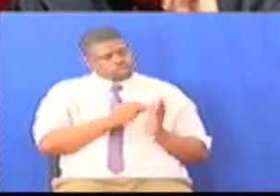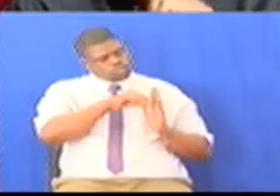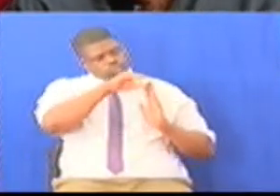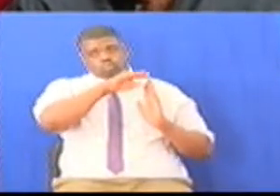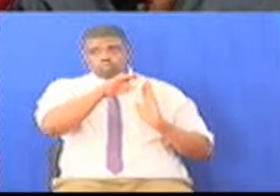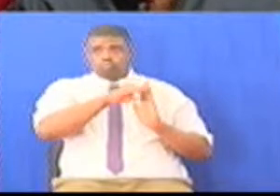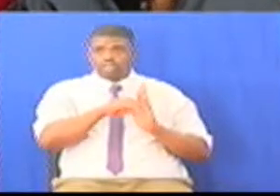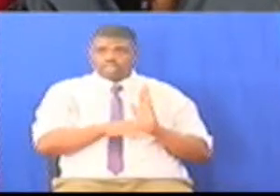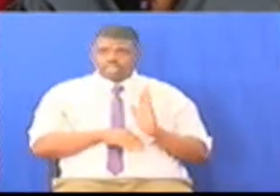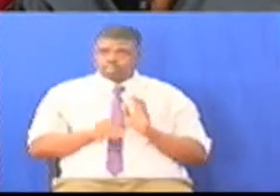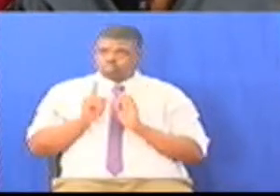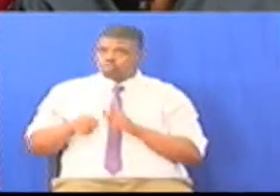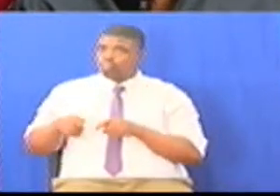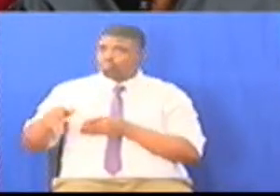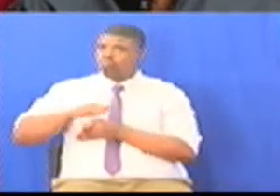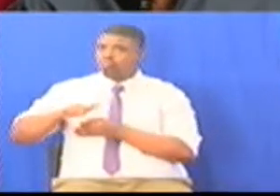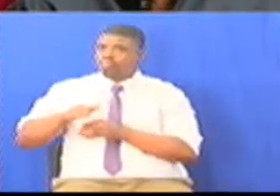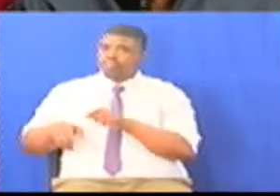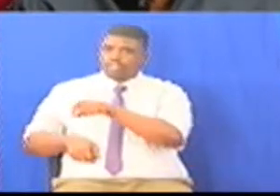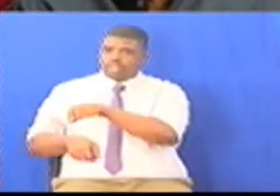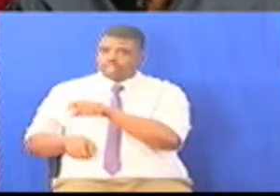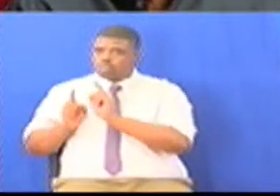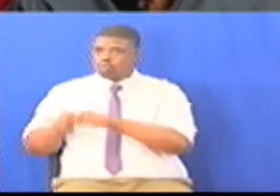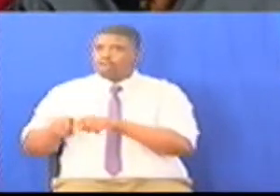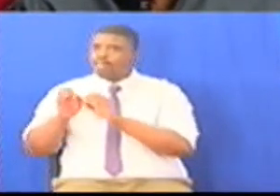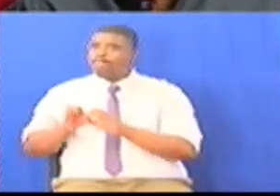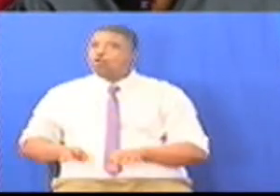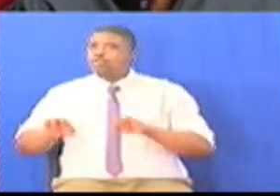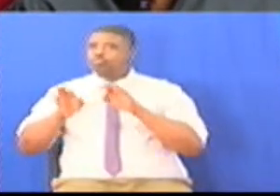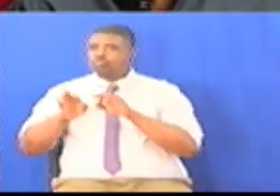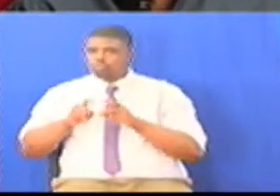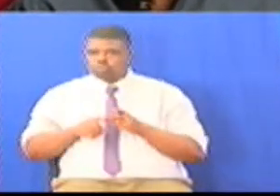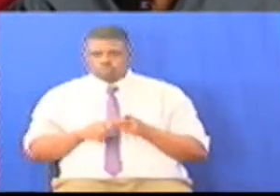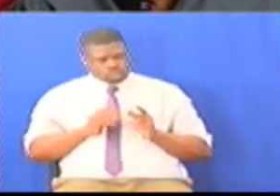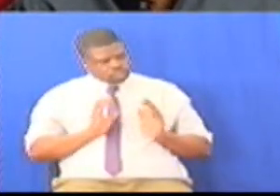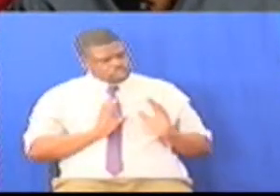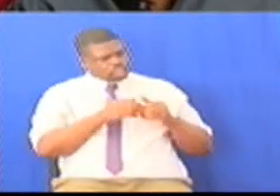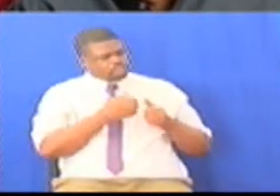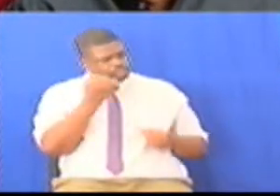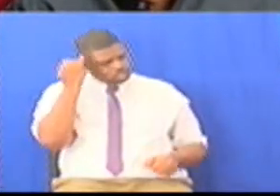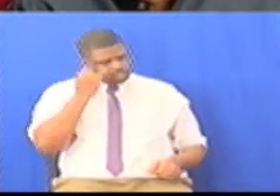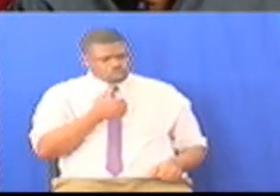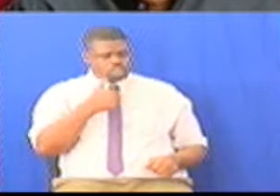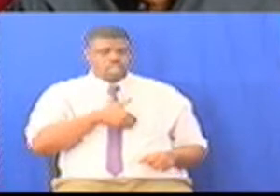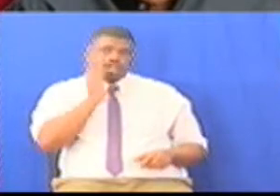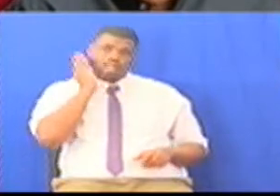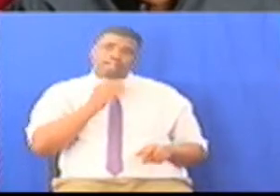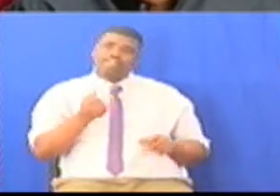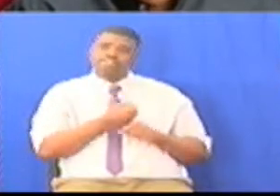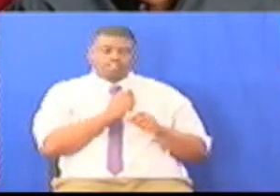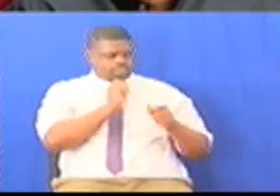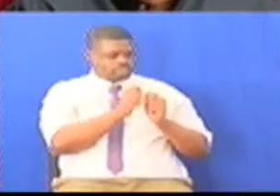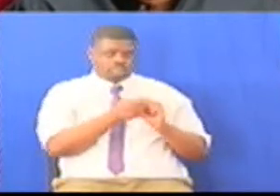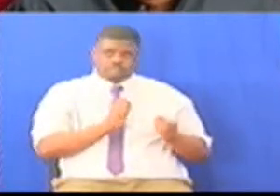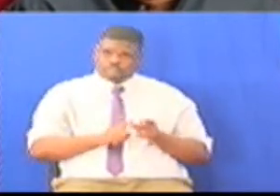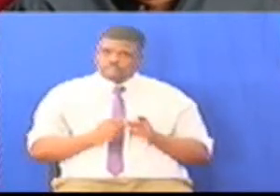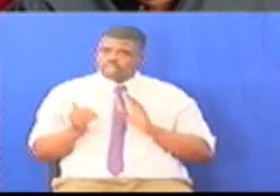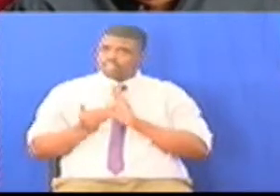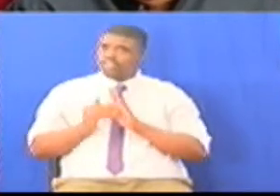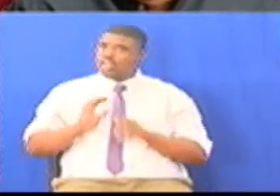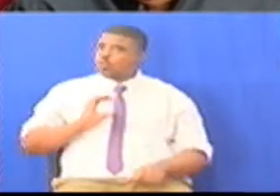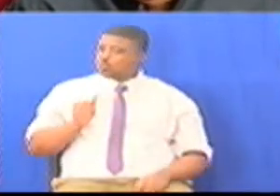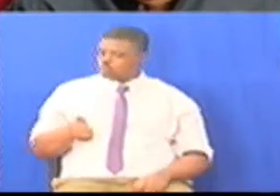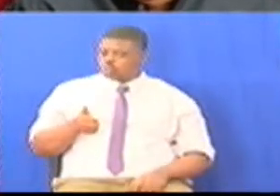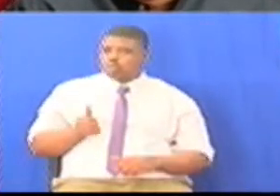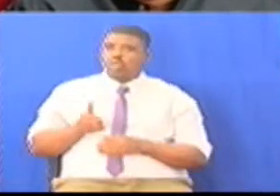utaratibu uliopo sasa, lakini ukiwa na maboresho. Kamati ilishauri serikali kufanya maboresho ili sheria ya makampuni endelee kuruhusu